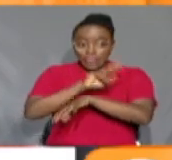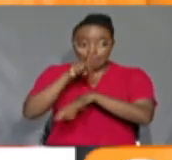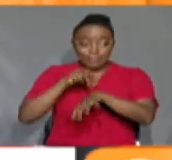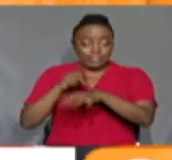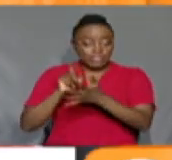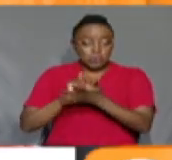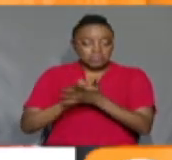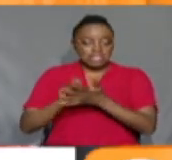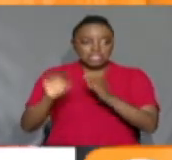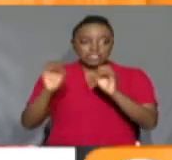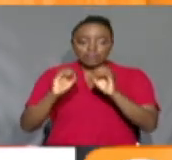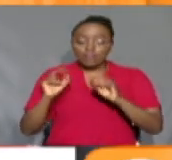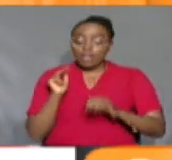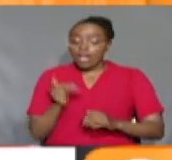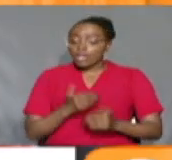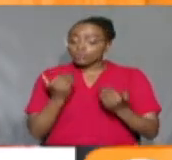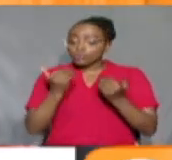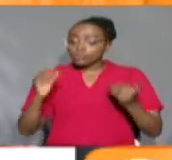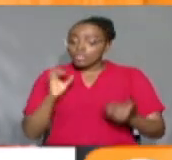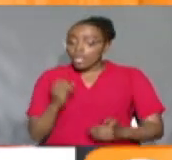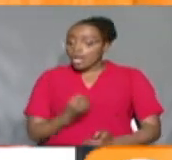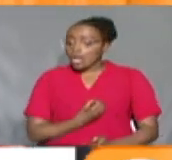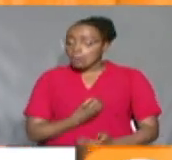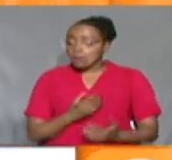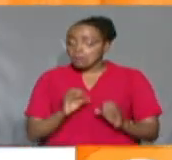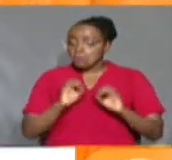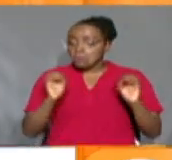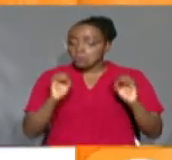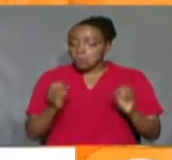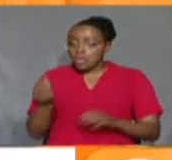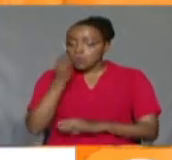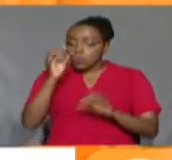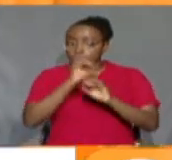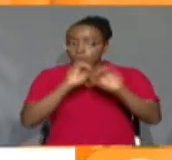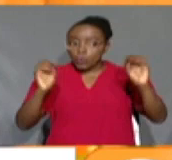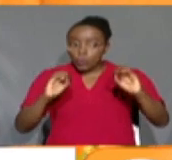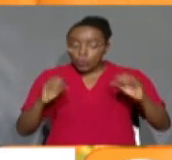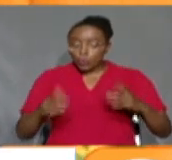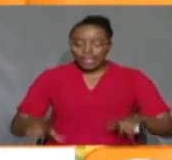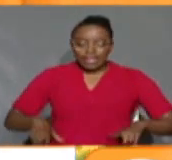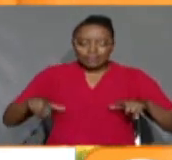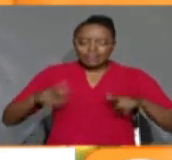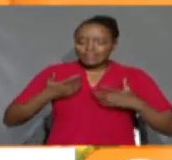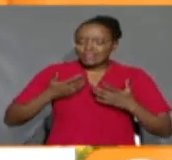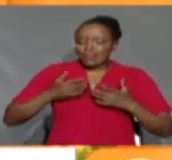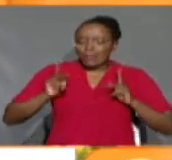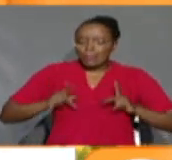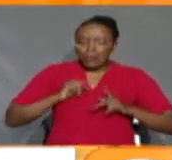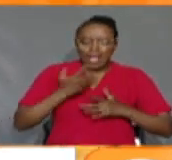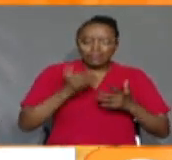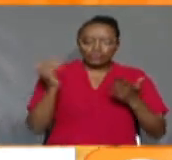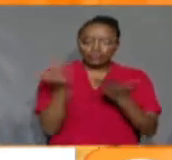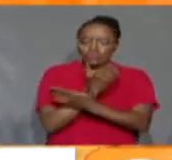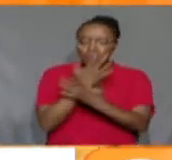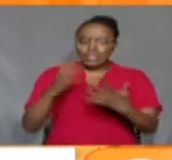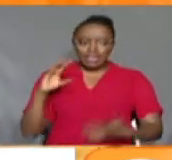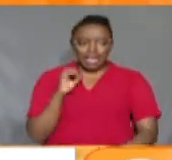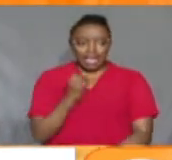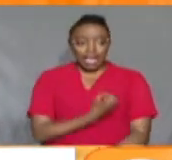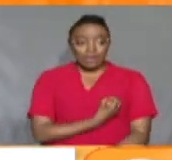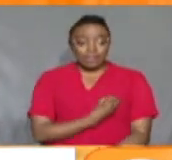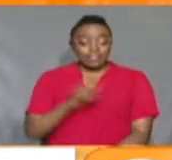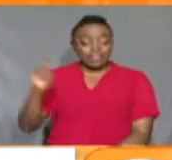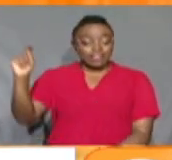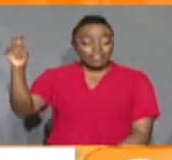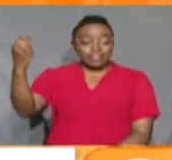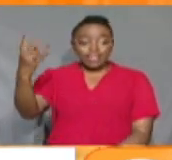sisi tuko hapa, watoto hawaendi shule, atukuli, tunakaa kwa mapati, tumekuwa optioned, we have nothing. Hii pesa ni ya